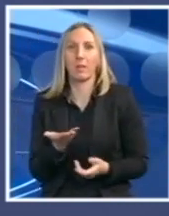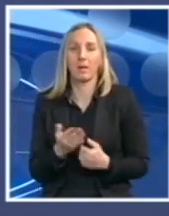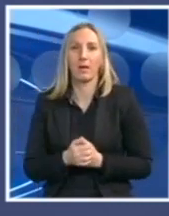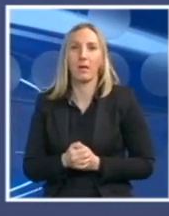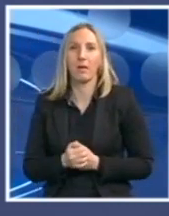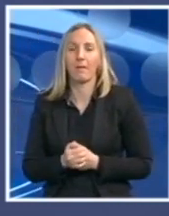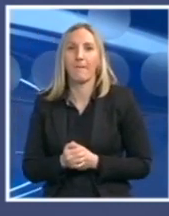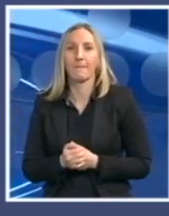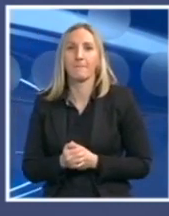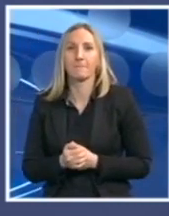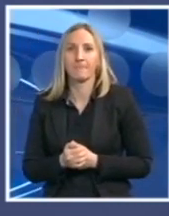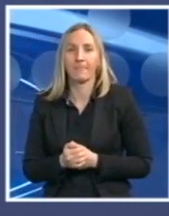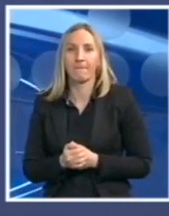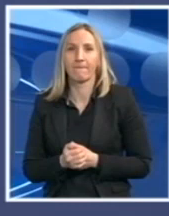i